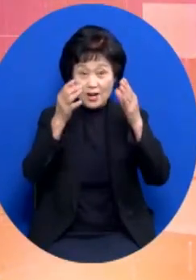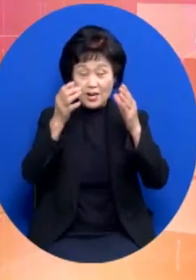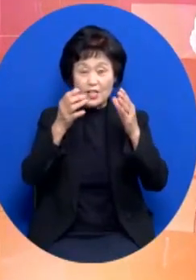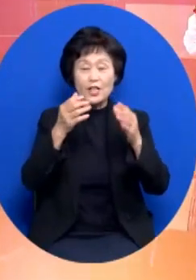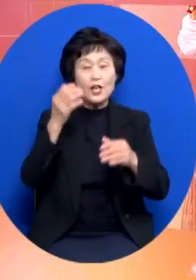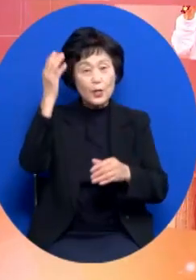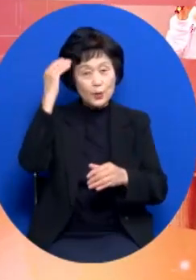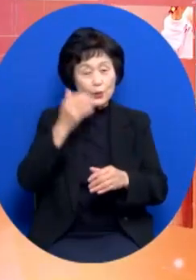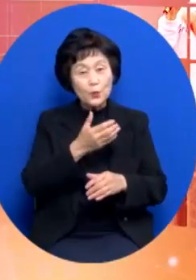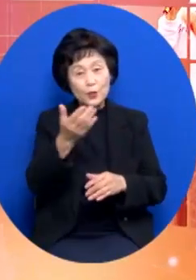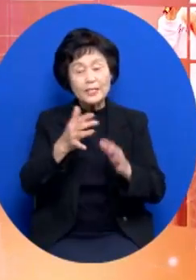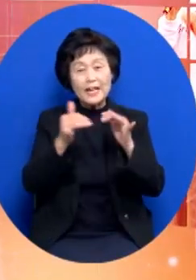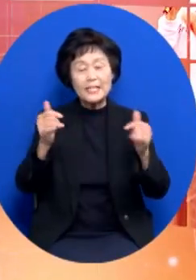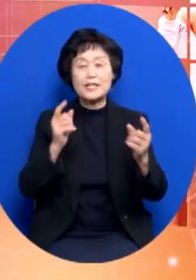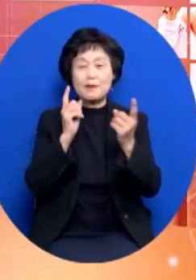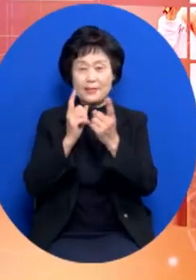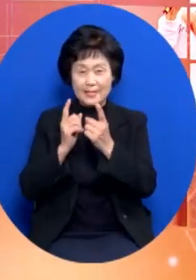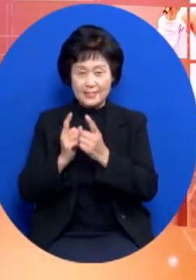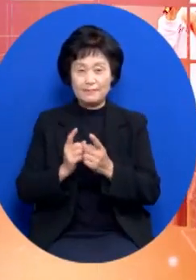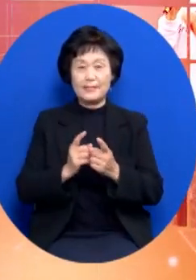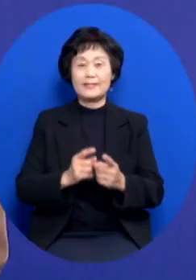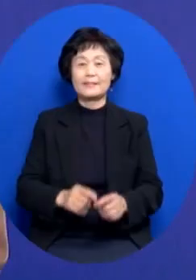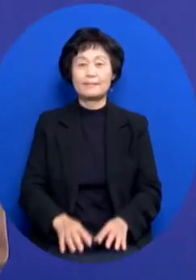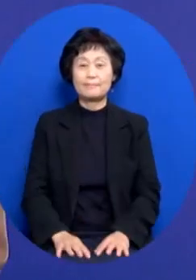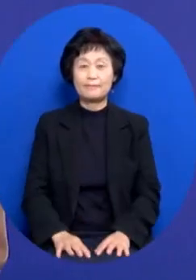CTS 뉴스 최대진입니다.